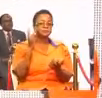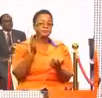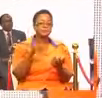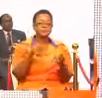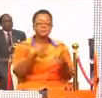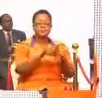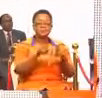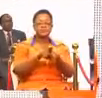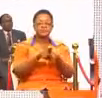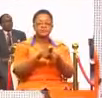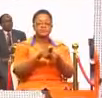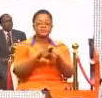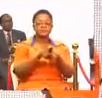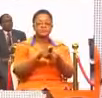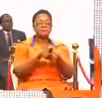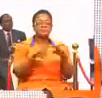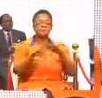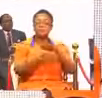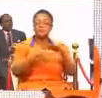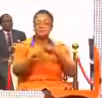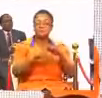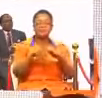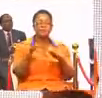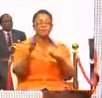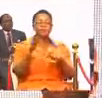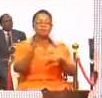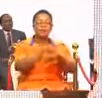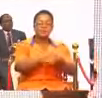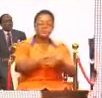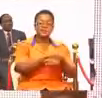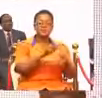kinara wa NASA, kinara wa Wiper,